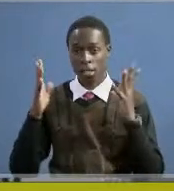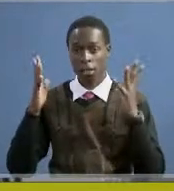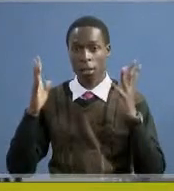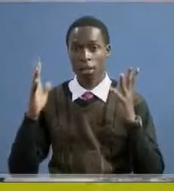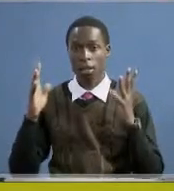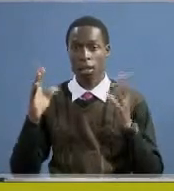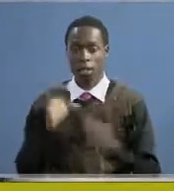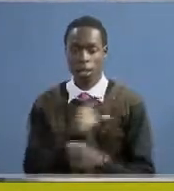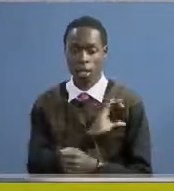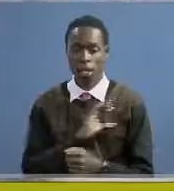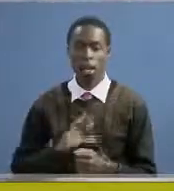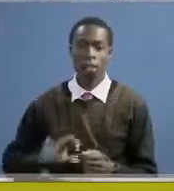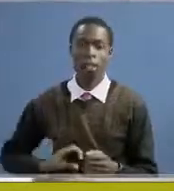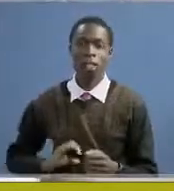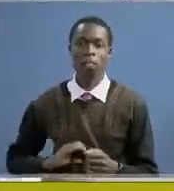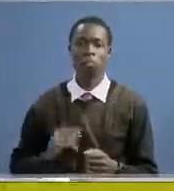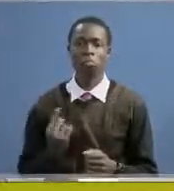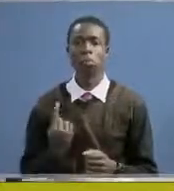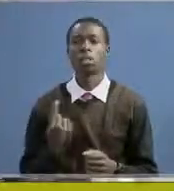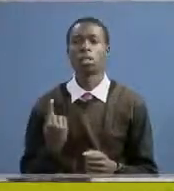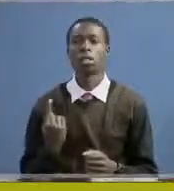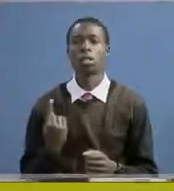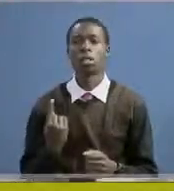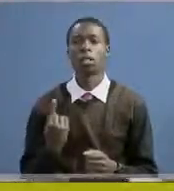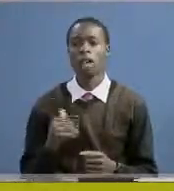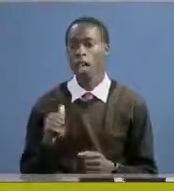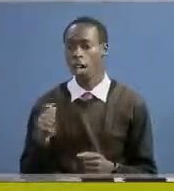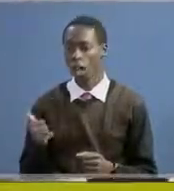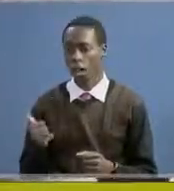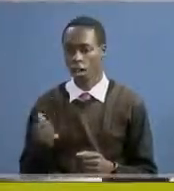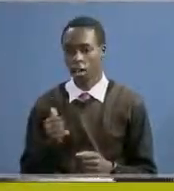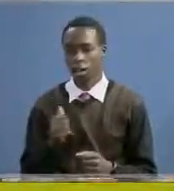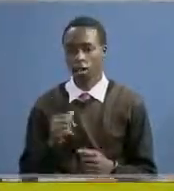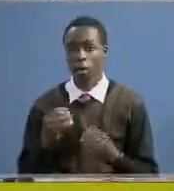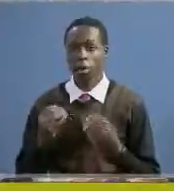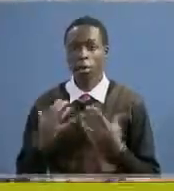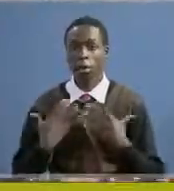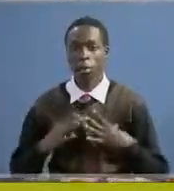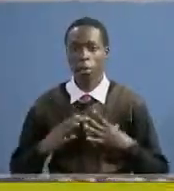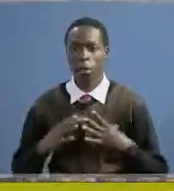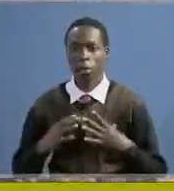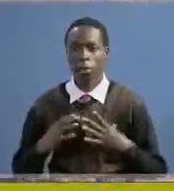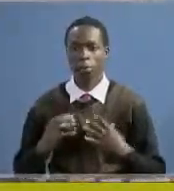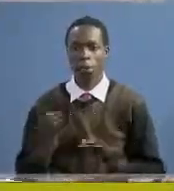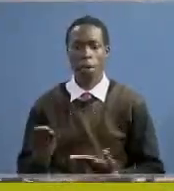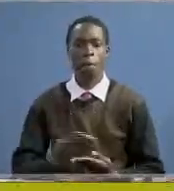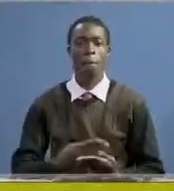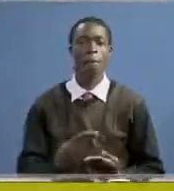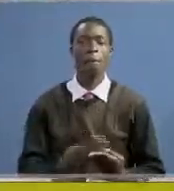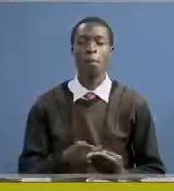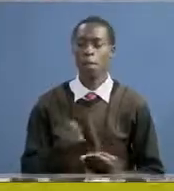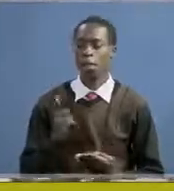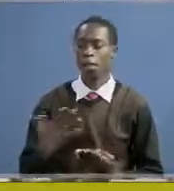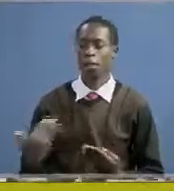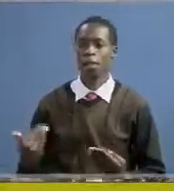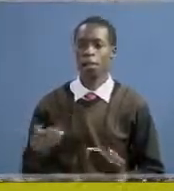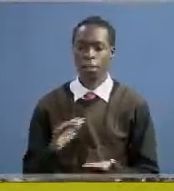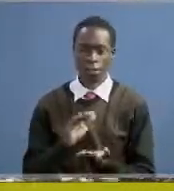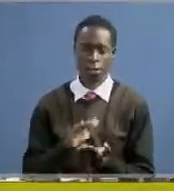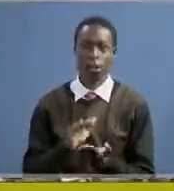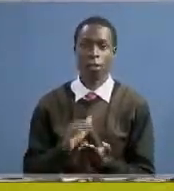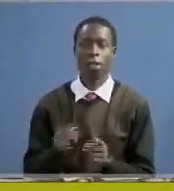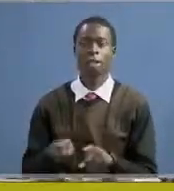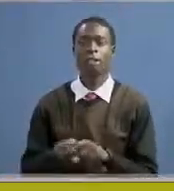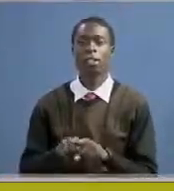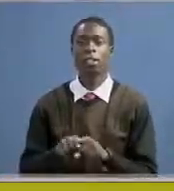kusherekewa na waumini wa dini ya Kikristo, wafuasi wa dini nyingine hupata fursa ya kufurahia ununuzi ulio wa bei ya chini, hivyo nao